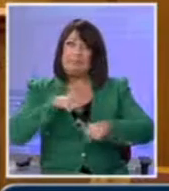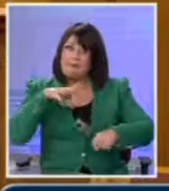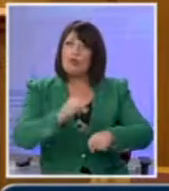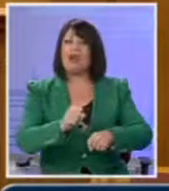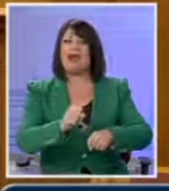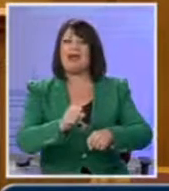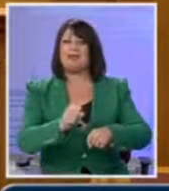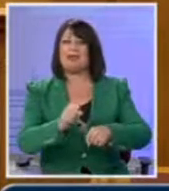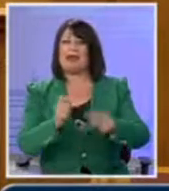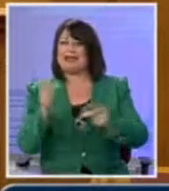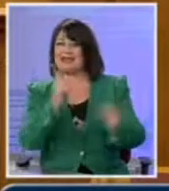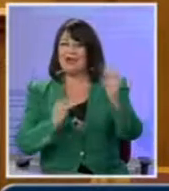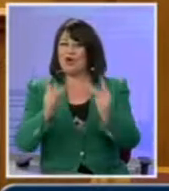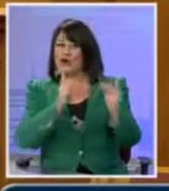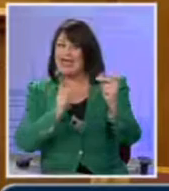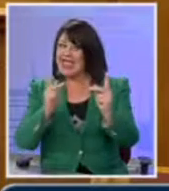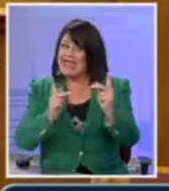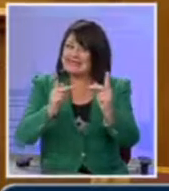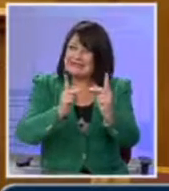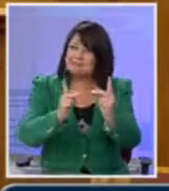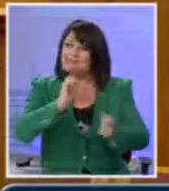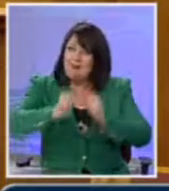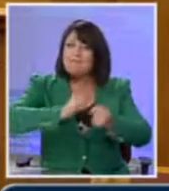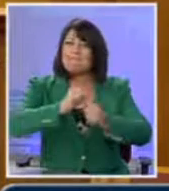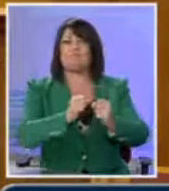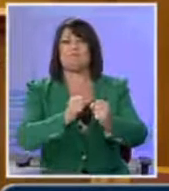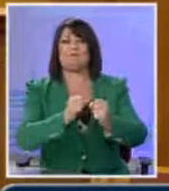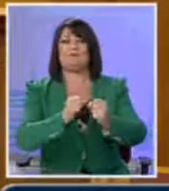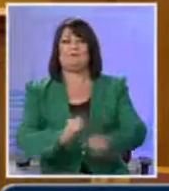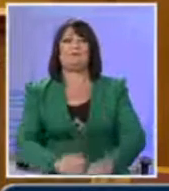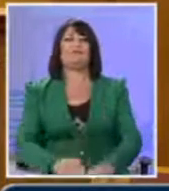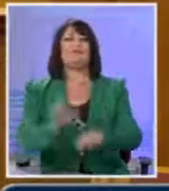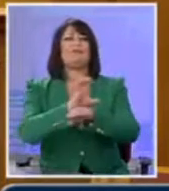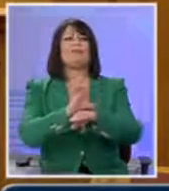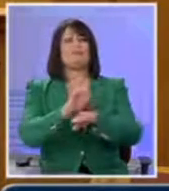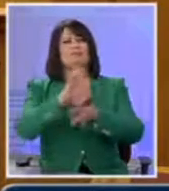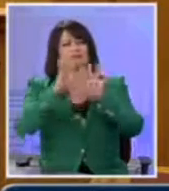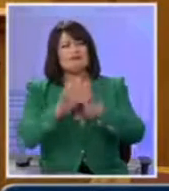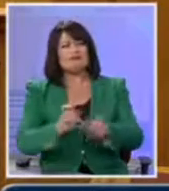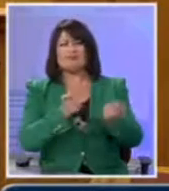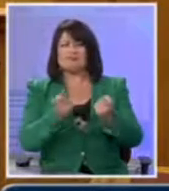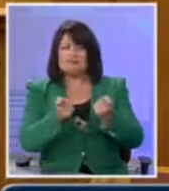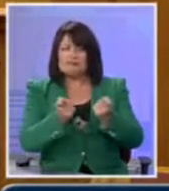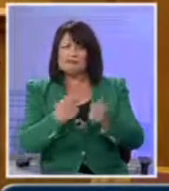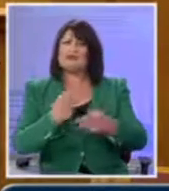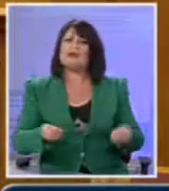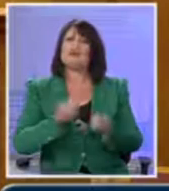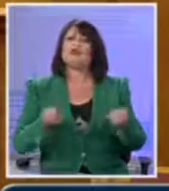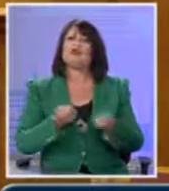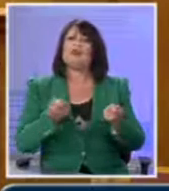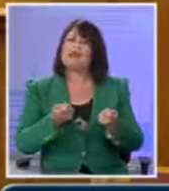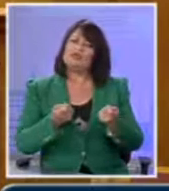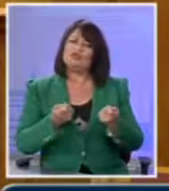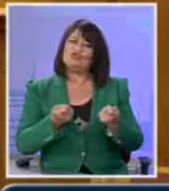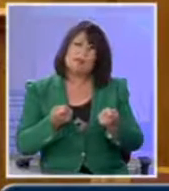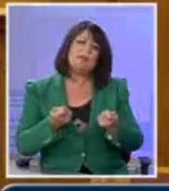τις υπόλοιπες κοινωνίες. Έτσι λοιπόν στα πλαίσια της ηλεκτρονικής διακυβέρνησης, αξιοποιώντας